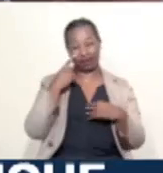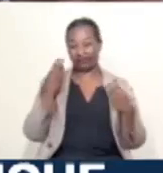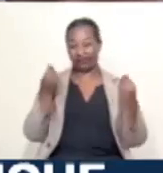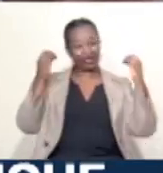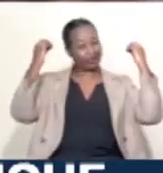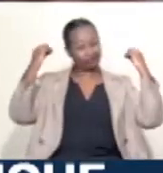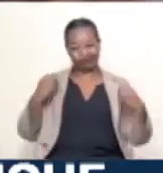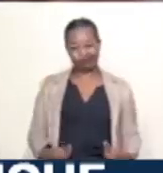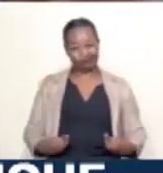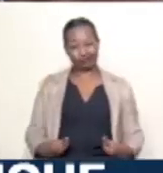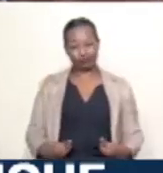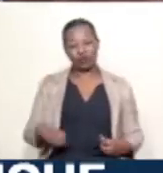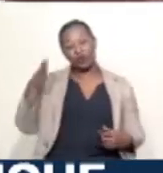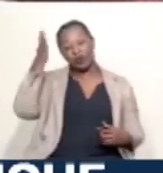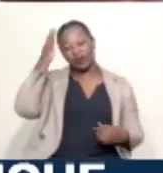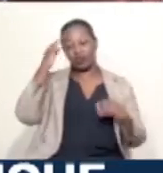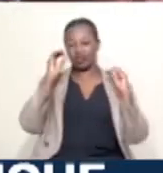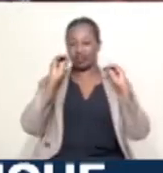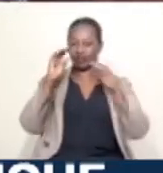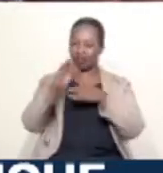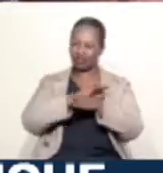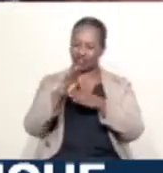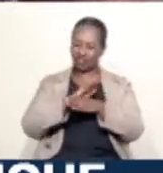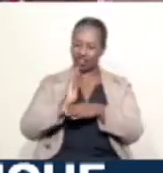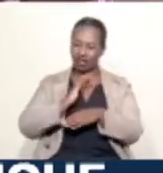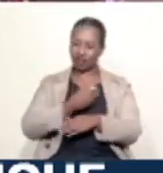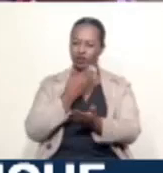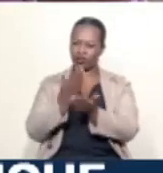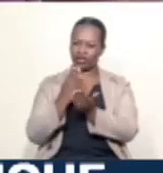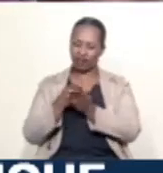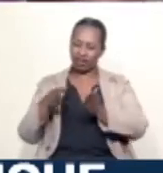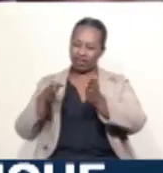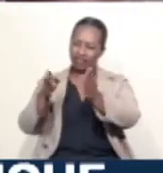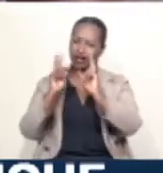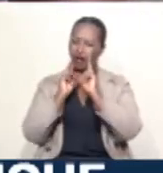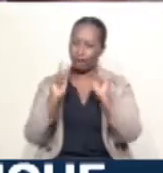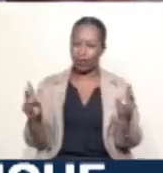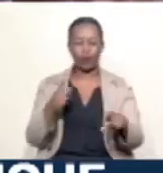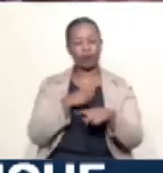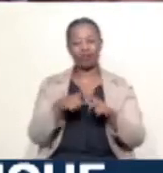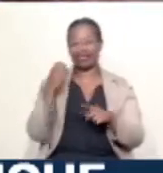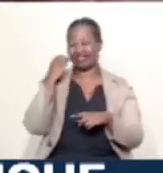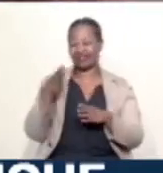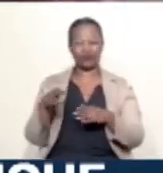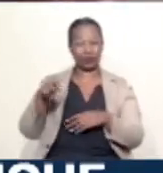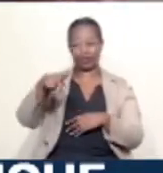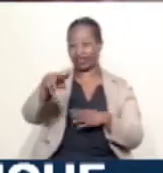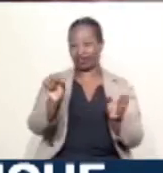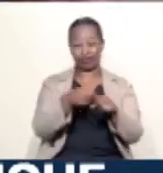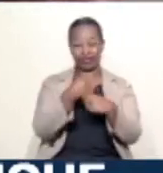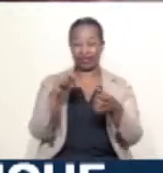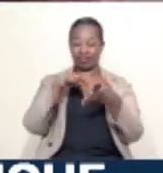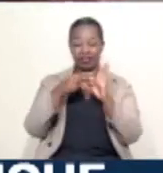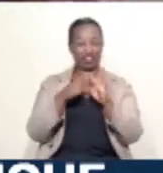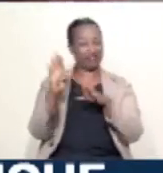nsigaranye urabizi ubucuruzi bwacu busaba ngo inzira ibimeze neza ariko niba udashobora kugenda bisobanuye ko